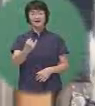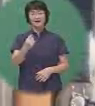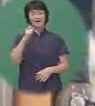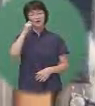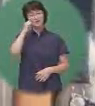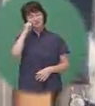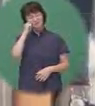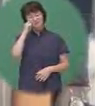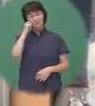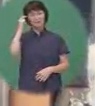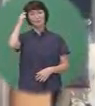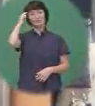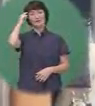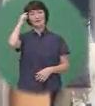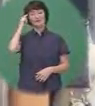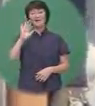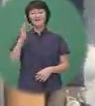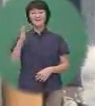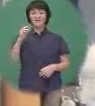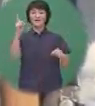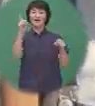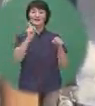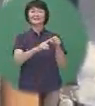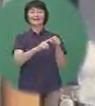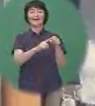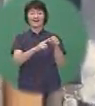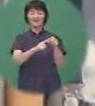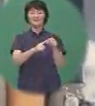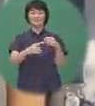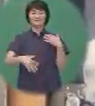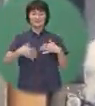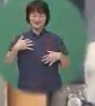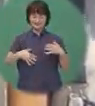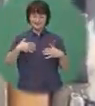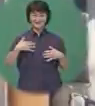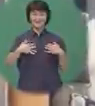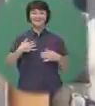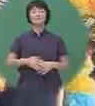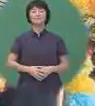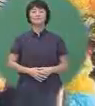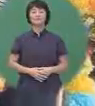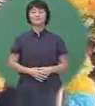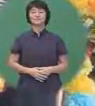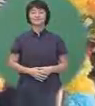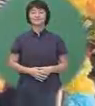そんな、なんないかなって思ってたけど、なって嬉しかったです。